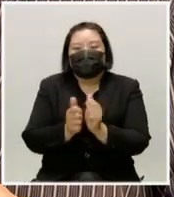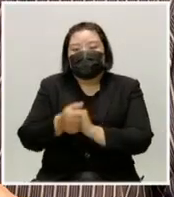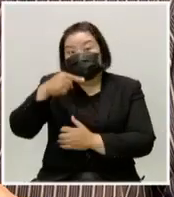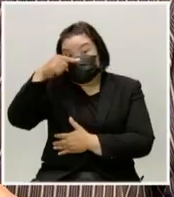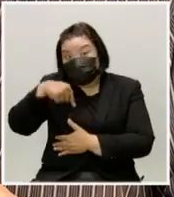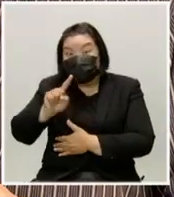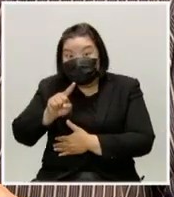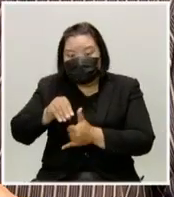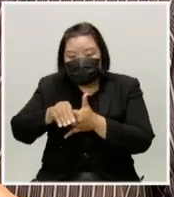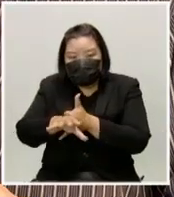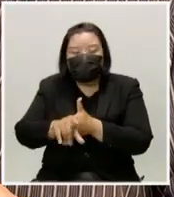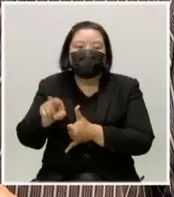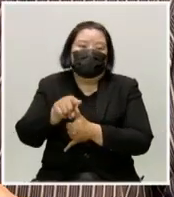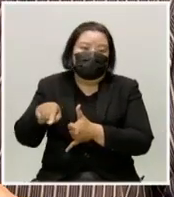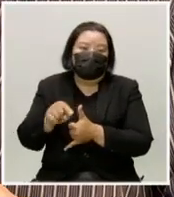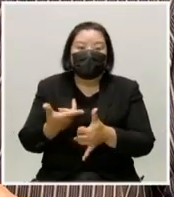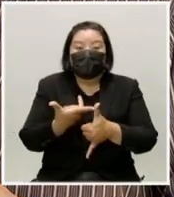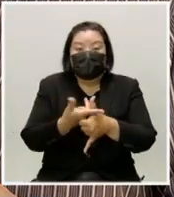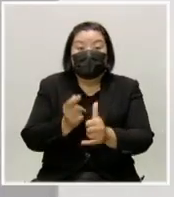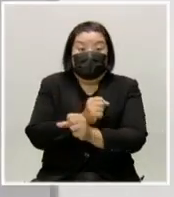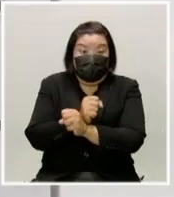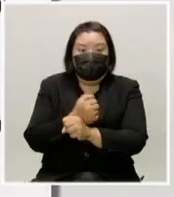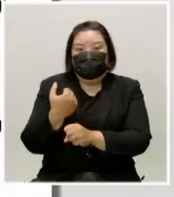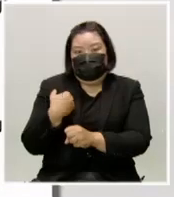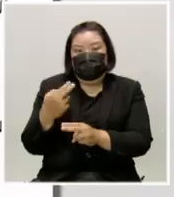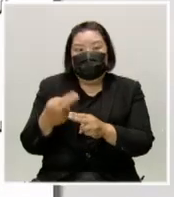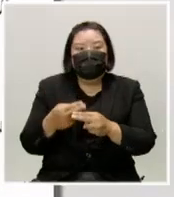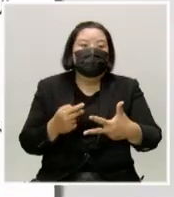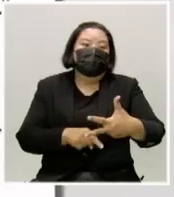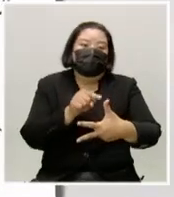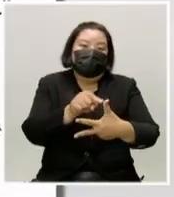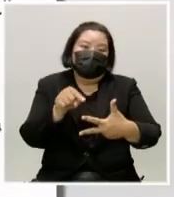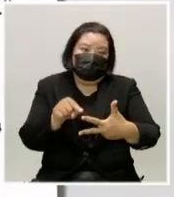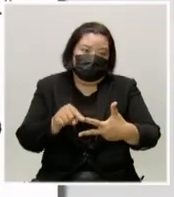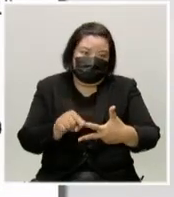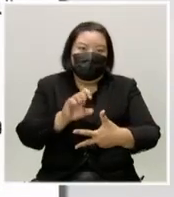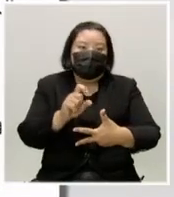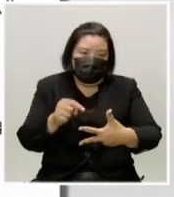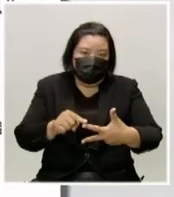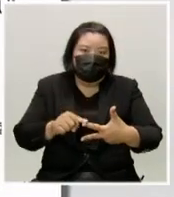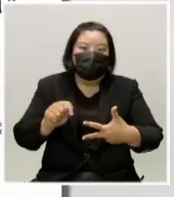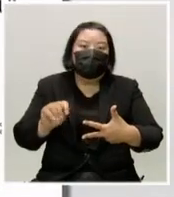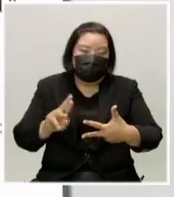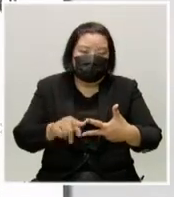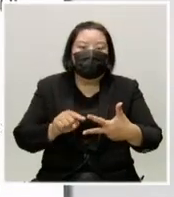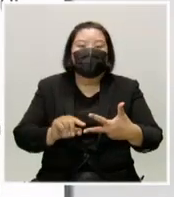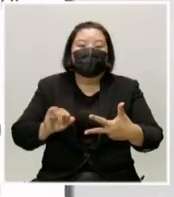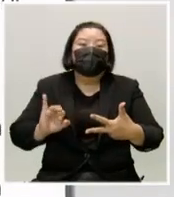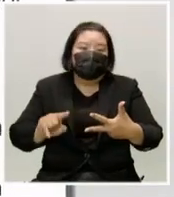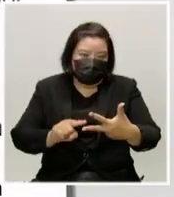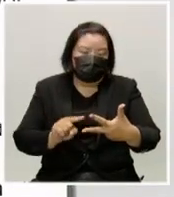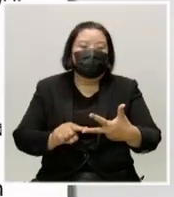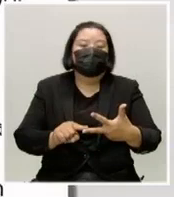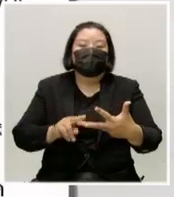ยังรับมือได้โดยวัคซีน3ชนิดที่ใช้อยู่ในสหราชอาณาจักรคือ Oxford AstraZeneca Pfizer และ